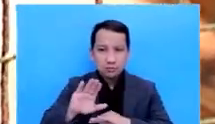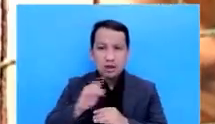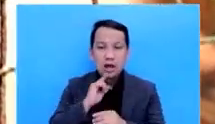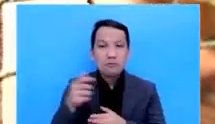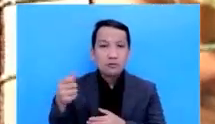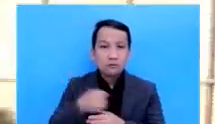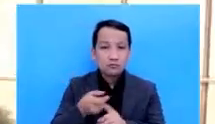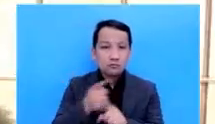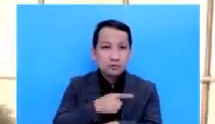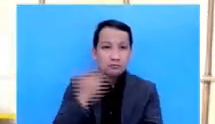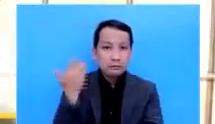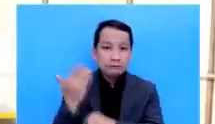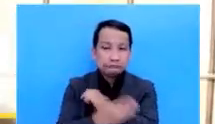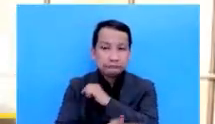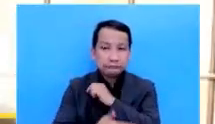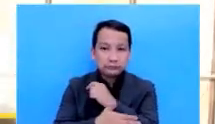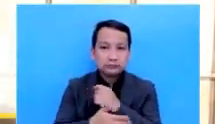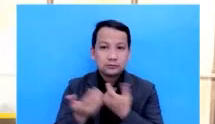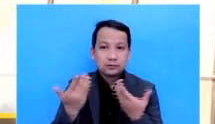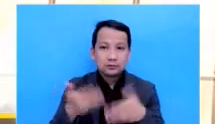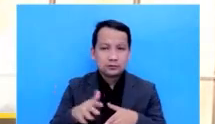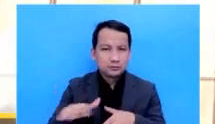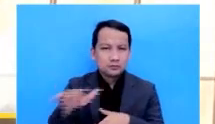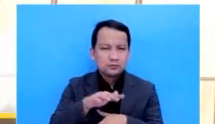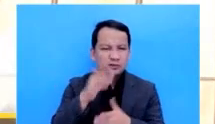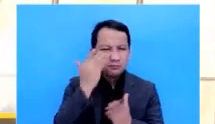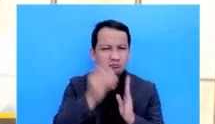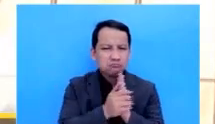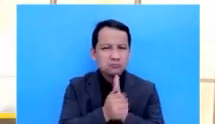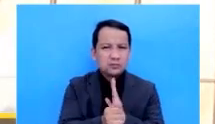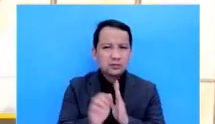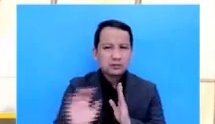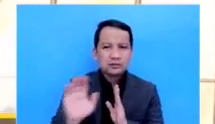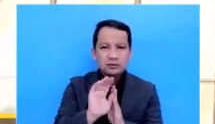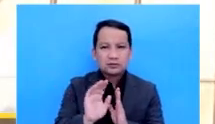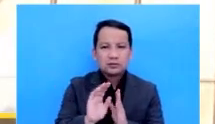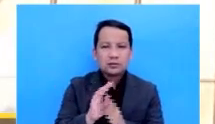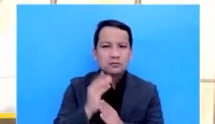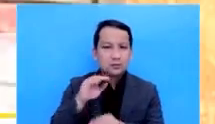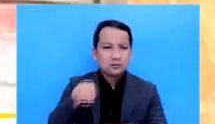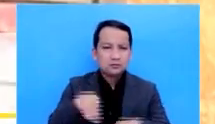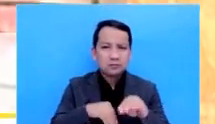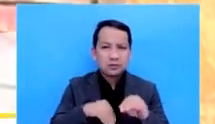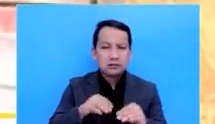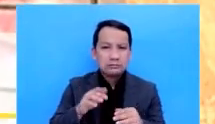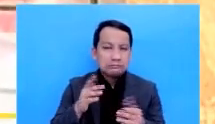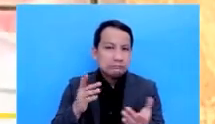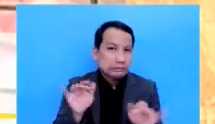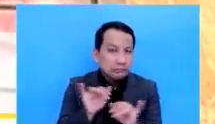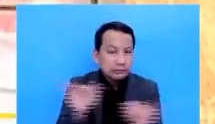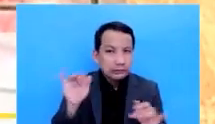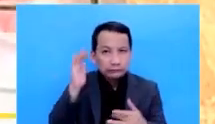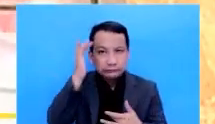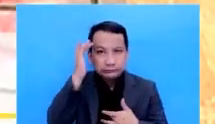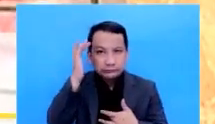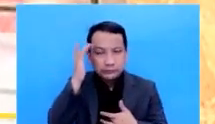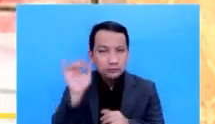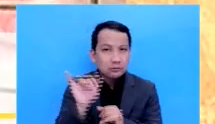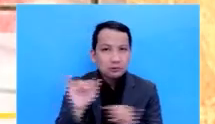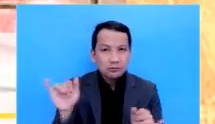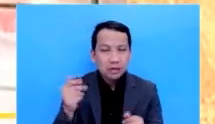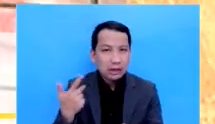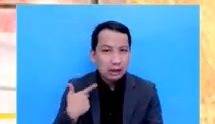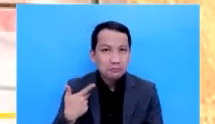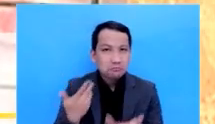sa ibang bansa. Batid naman ng mga eksperto na may katumbas na sakit ang mga rabbit na gaya sa African swine fever sa